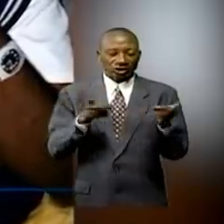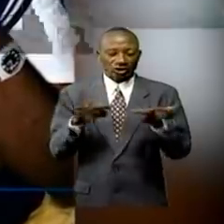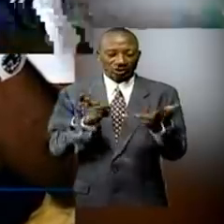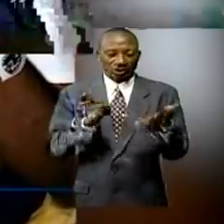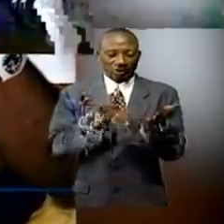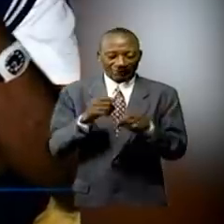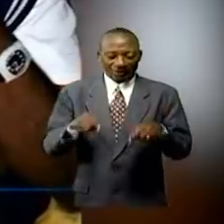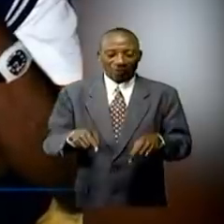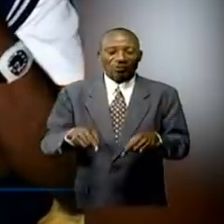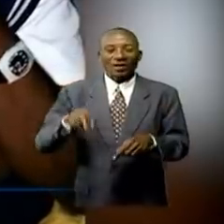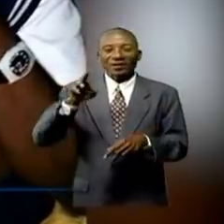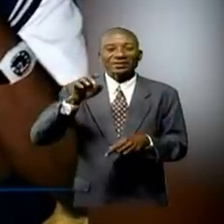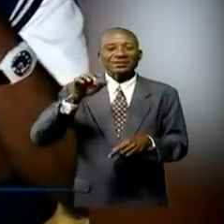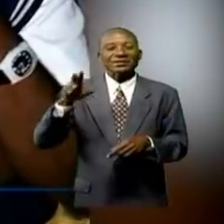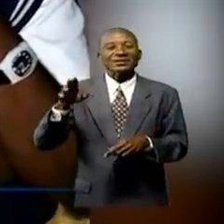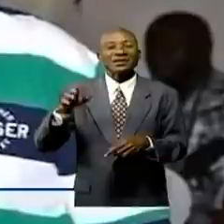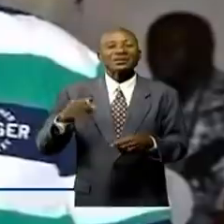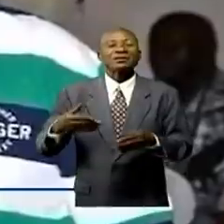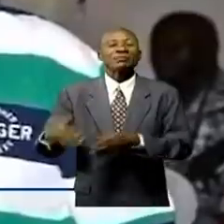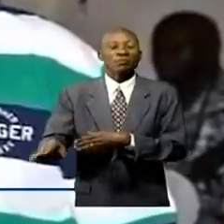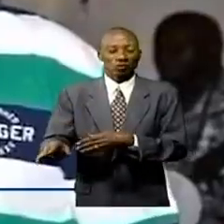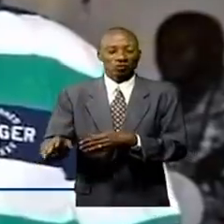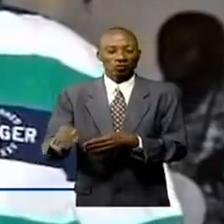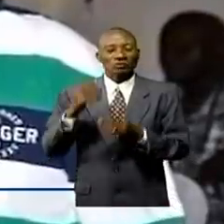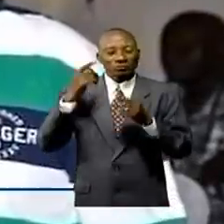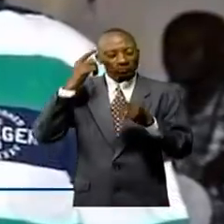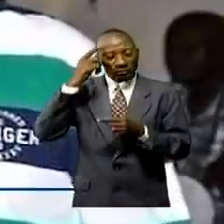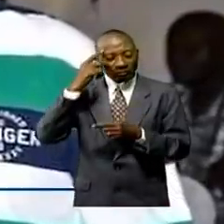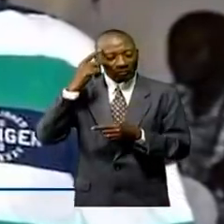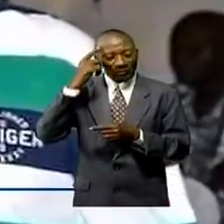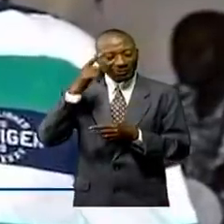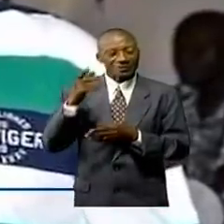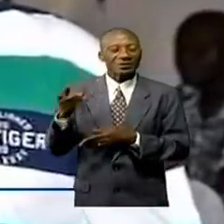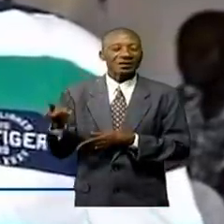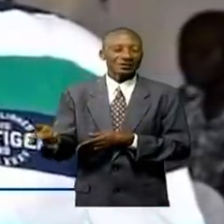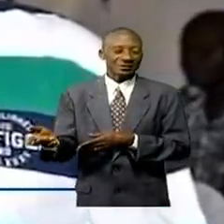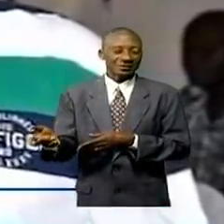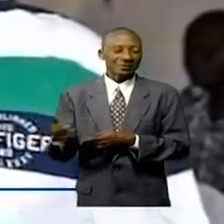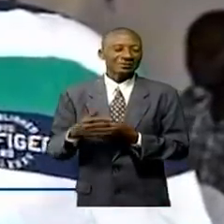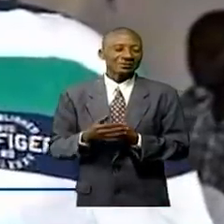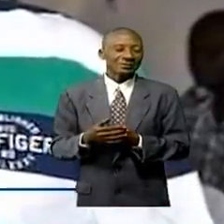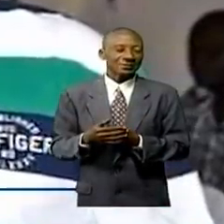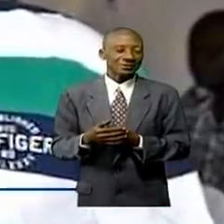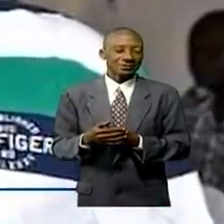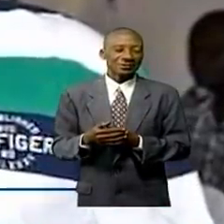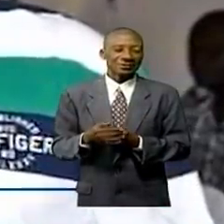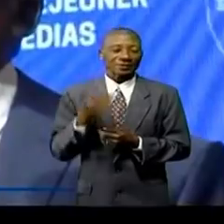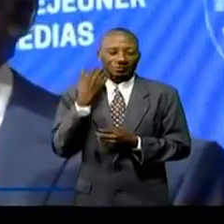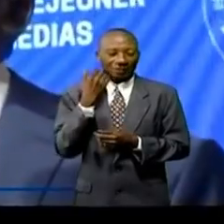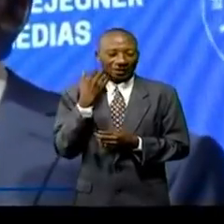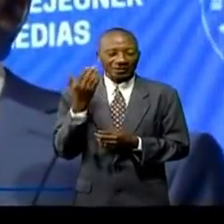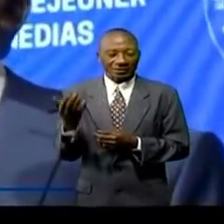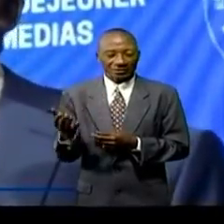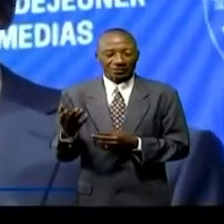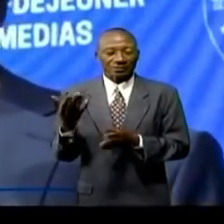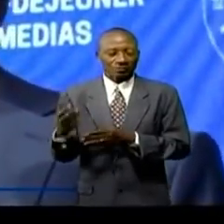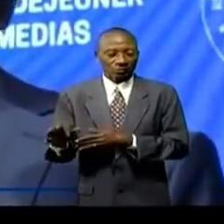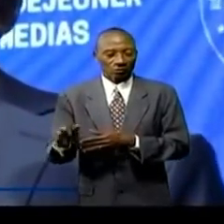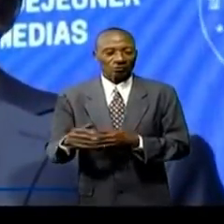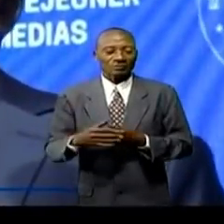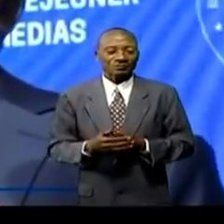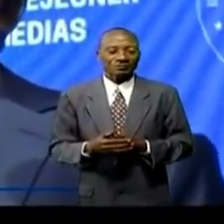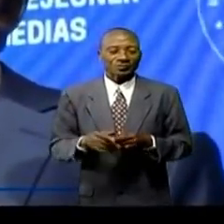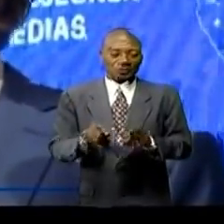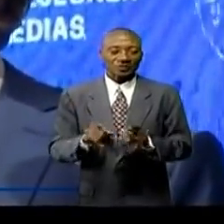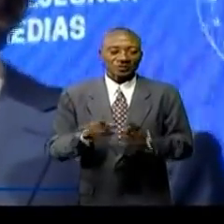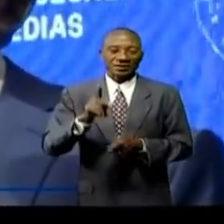a tiré sa révérence le vendredi 11 février 2022 à la suite d'une maladie. Il a plu à Kaboulou, Mwana